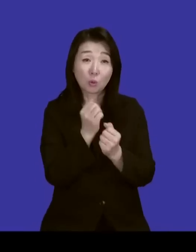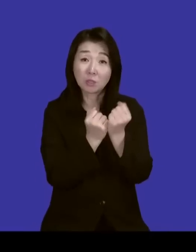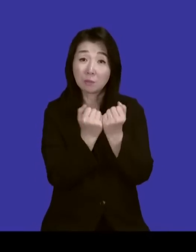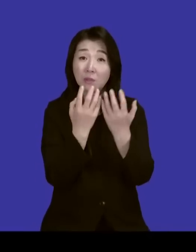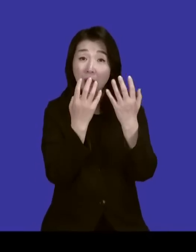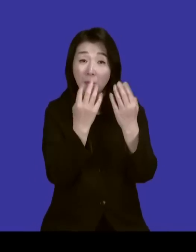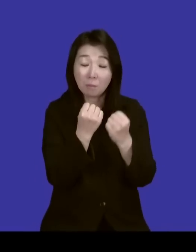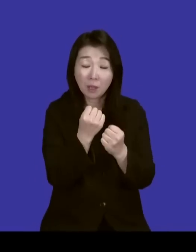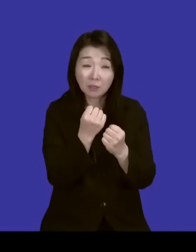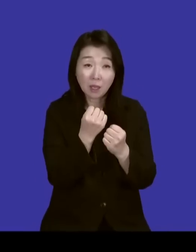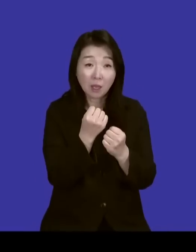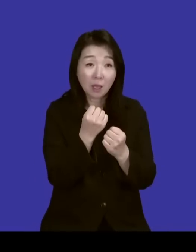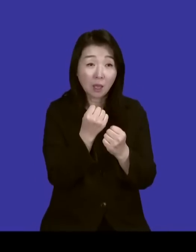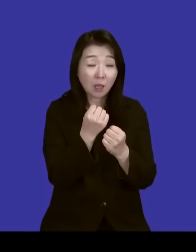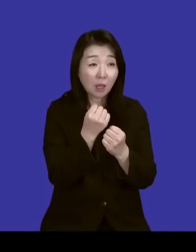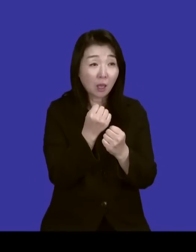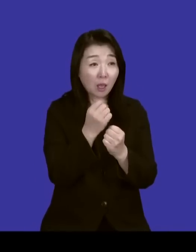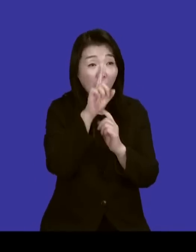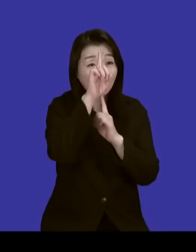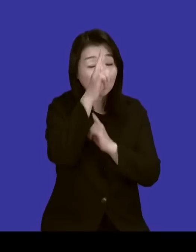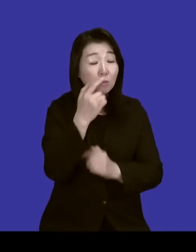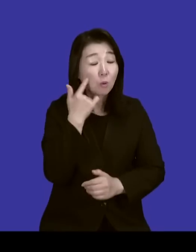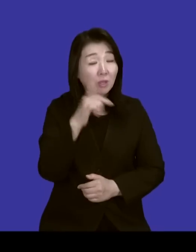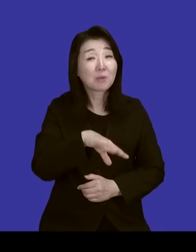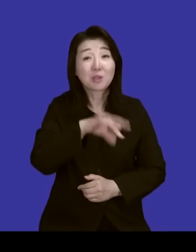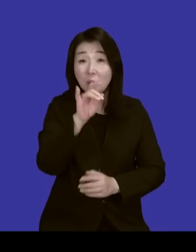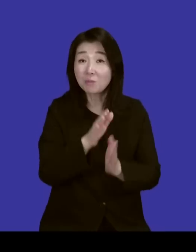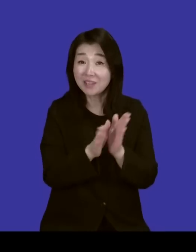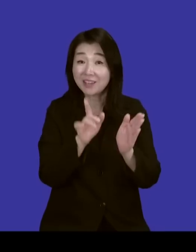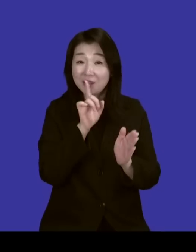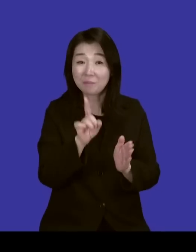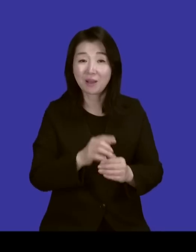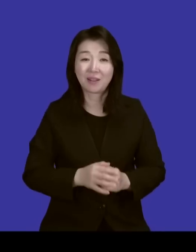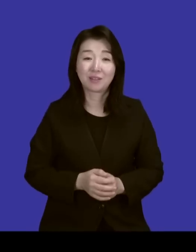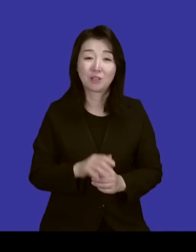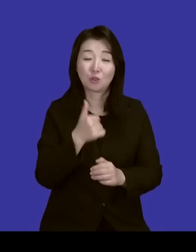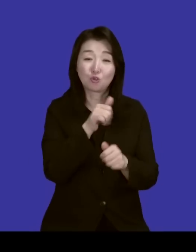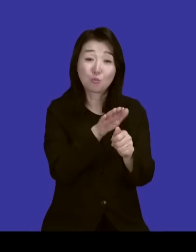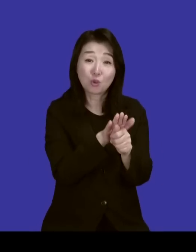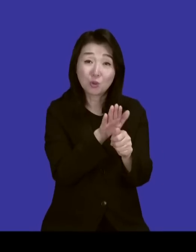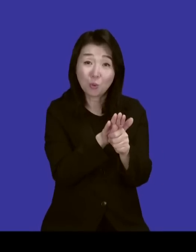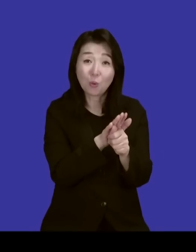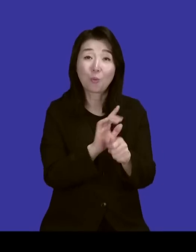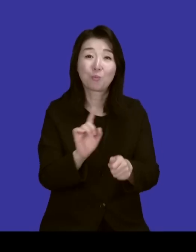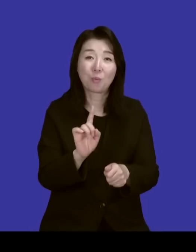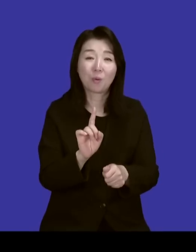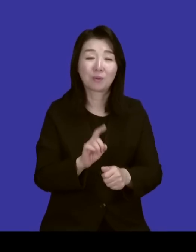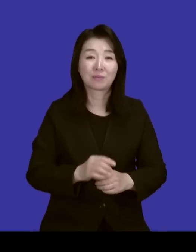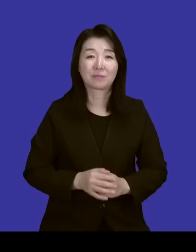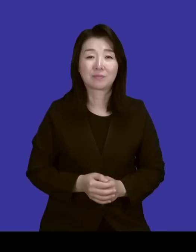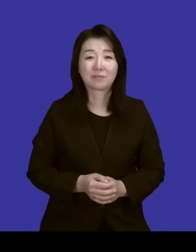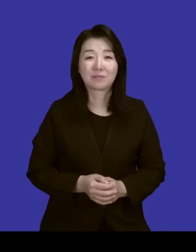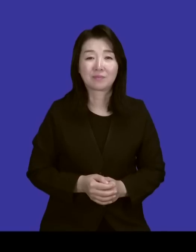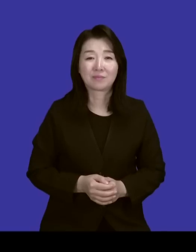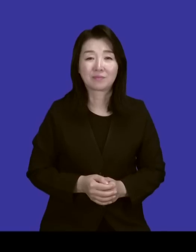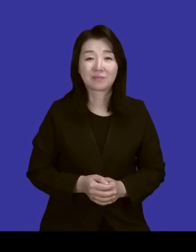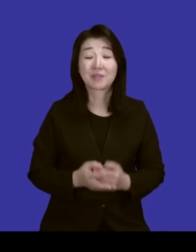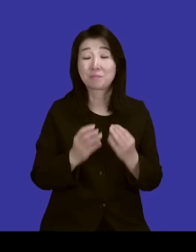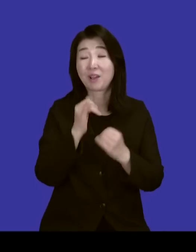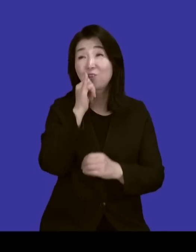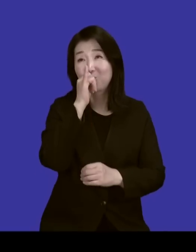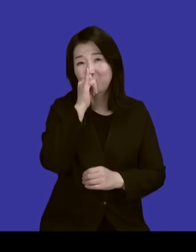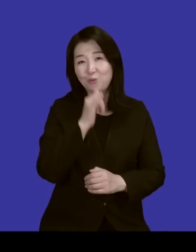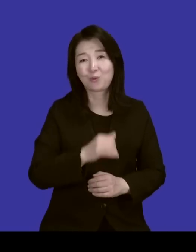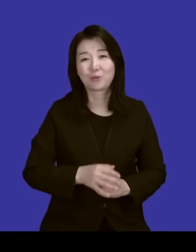네. 목사님께서 처음 이 중보기도 세미나를 시작을 하셨더라고요. 물론 중보기도라는 것은 옛날부터 있었지만, 많은 분들이 예.